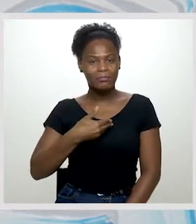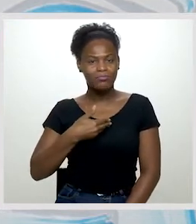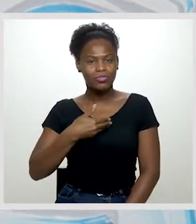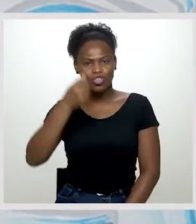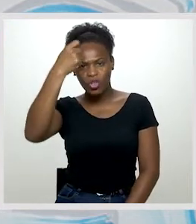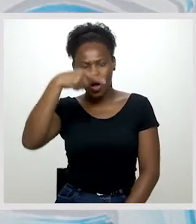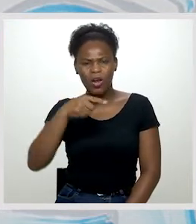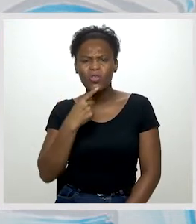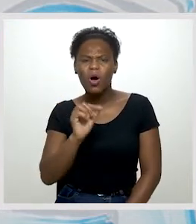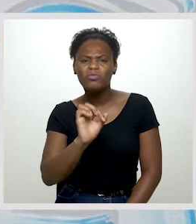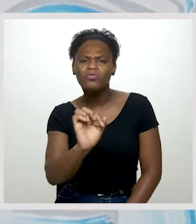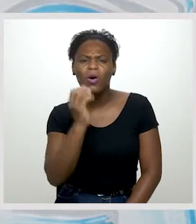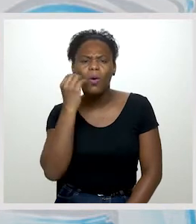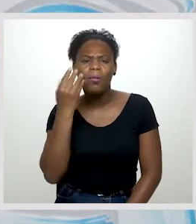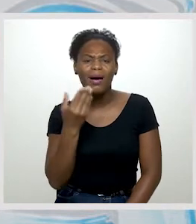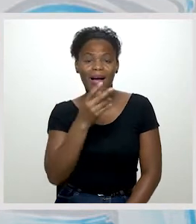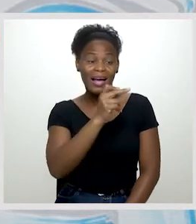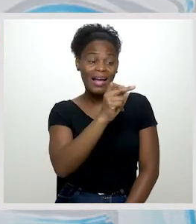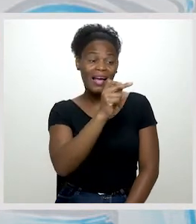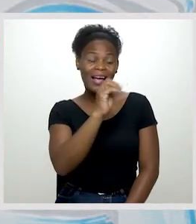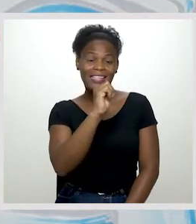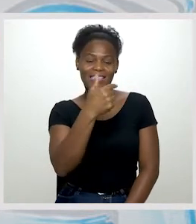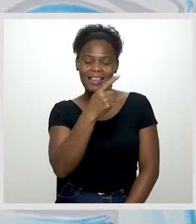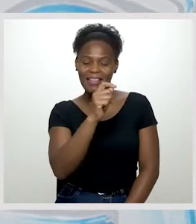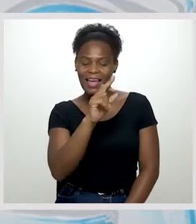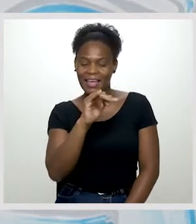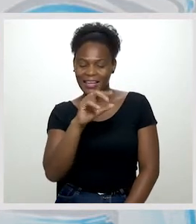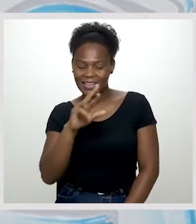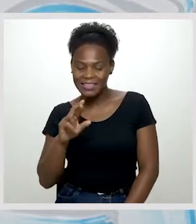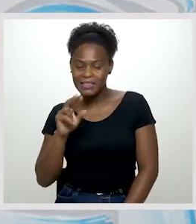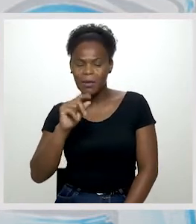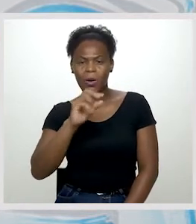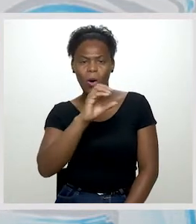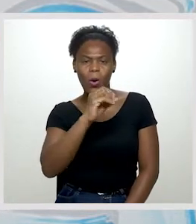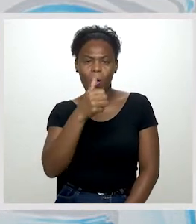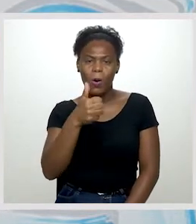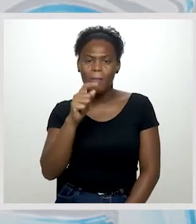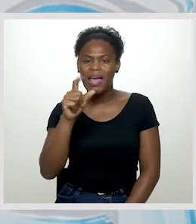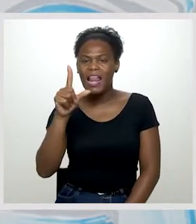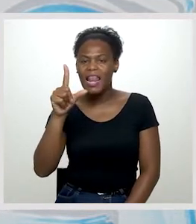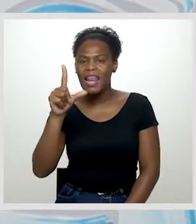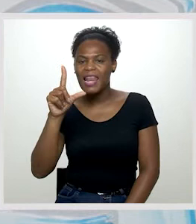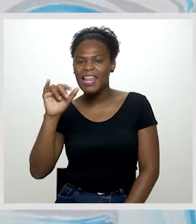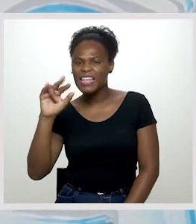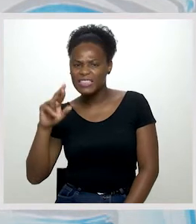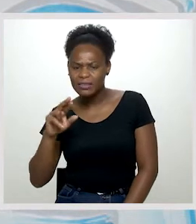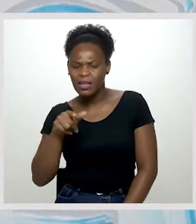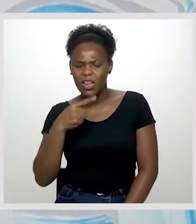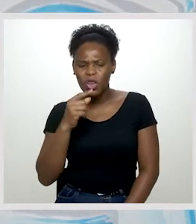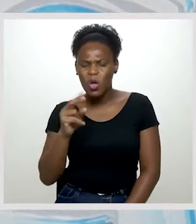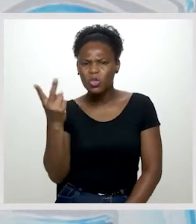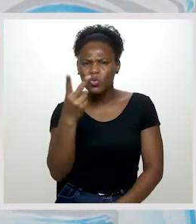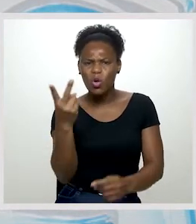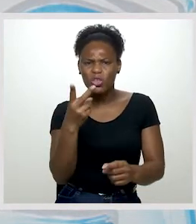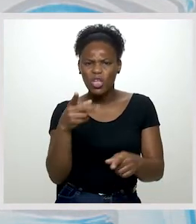comment? Très bien, Astérix et Obélix. Les deux, ils sont égaux? São